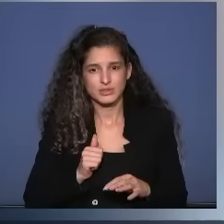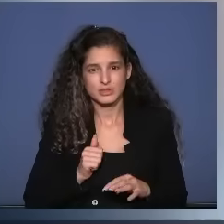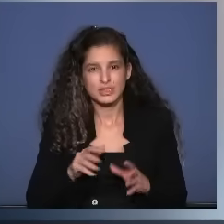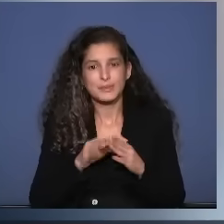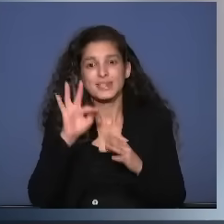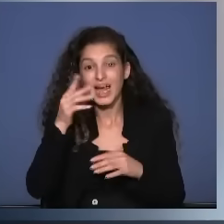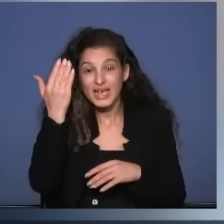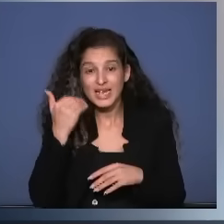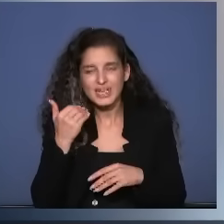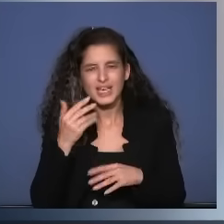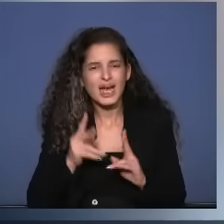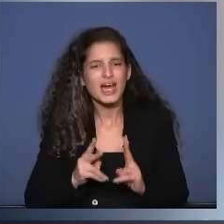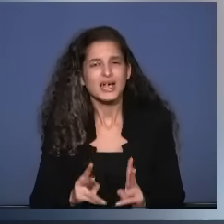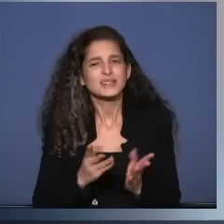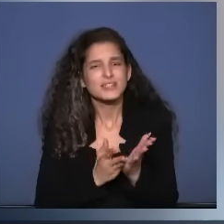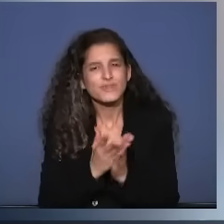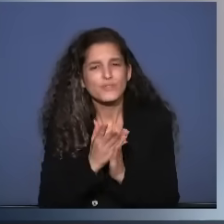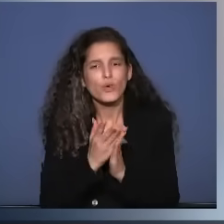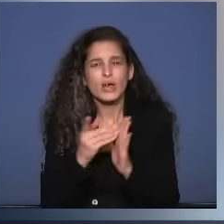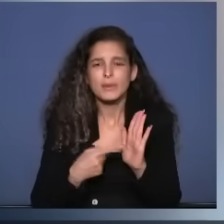הייתי ראיתי אותו קבוע כמה פעמים בשבוע